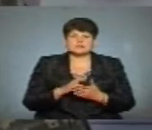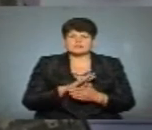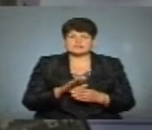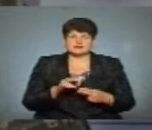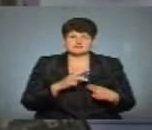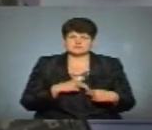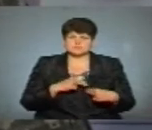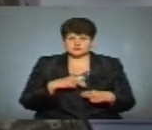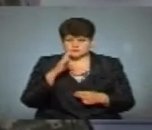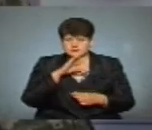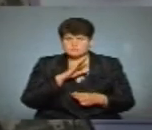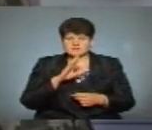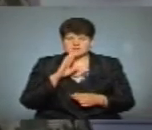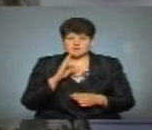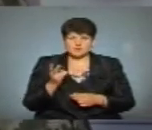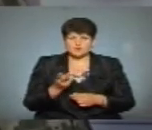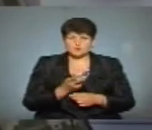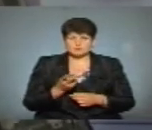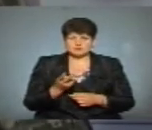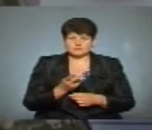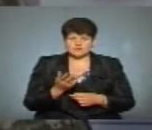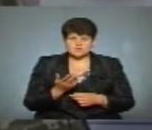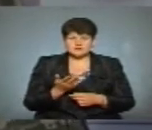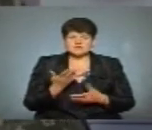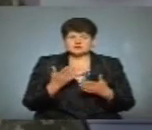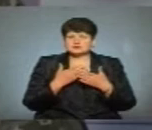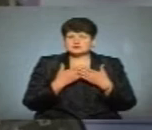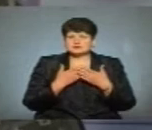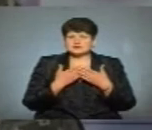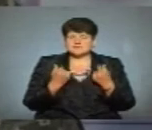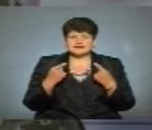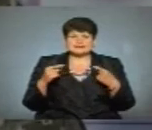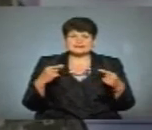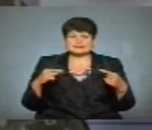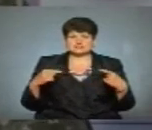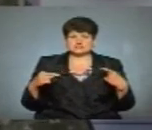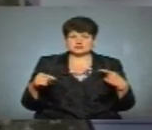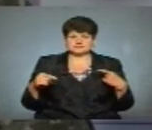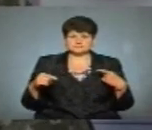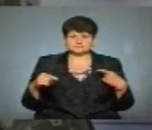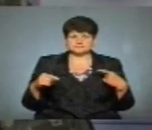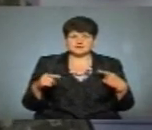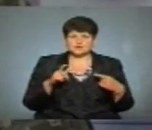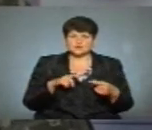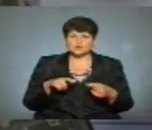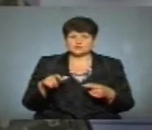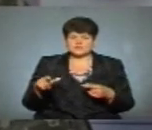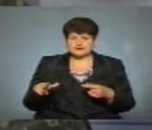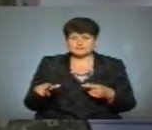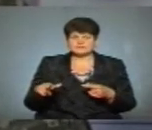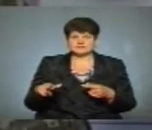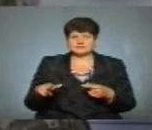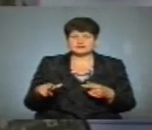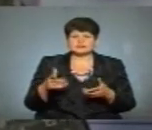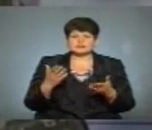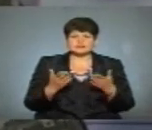непрацездатні батьки, обидвоє непрацездатних батьків, якщо немає інших людей, які відповідно